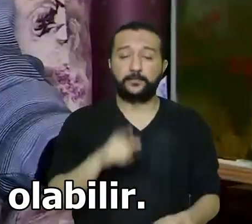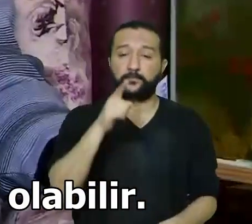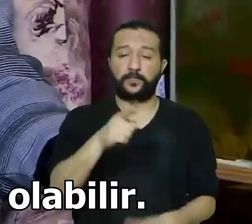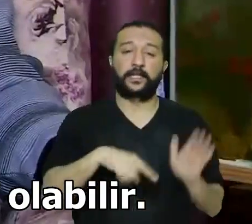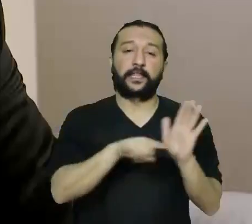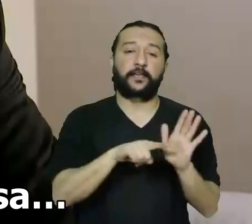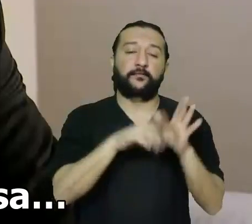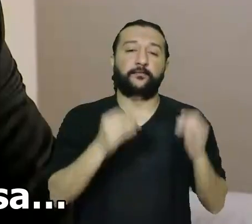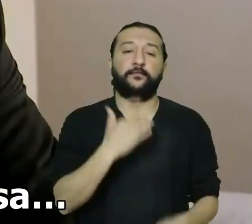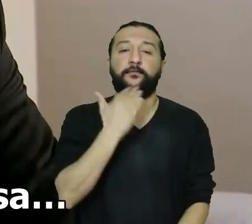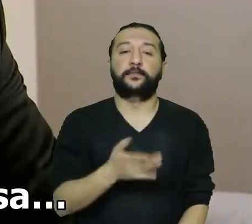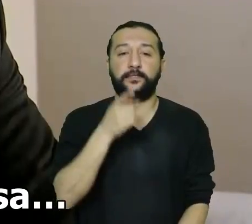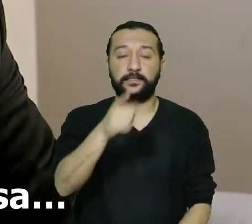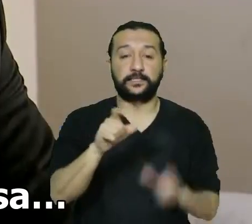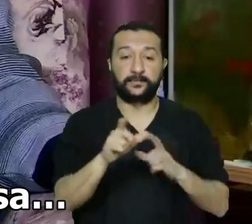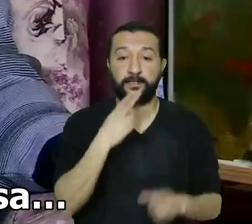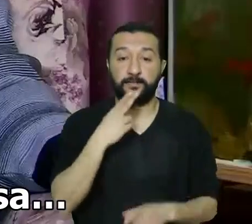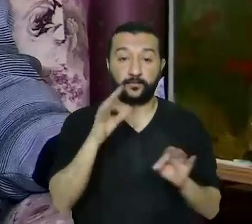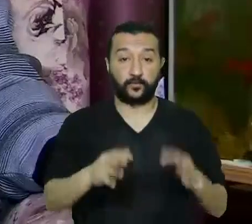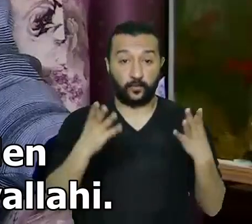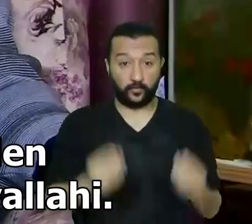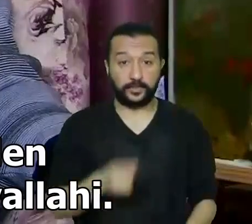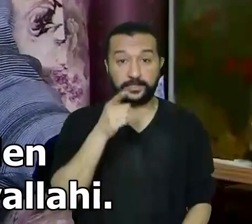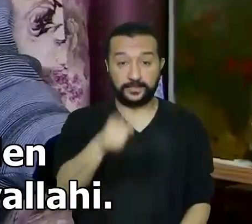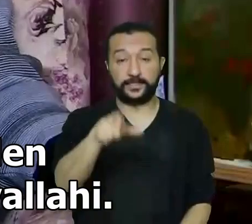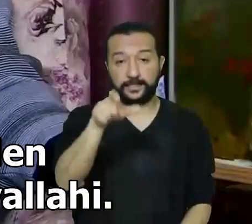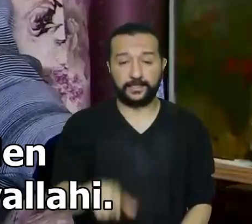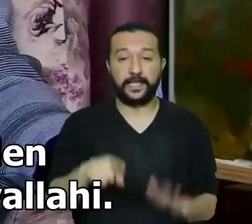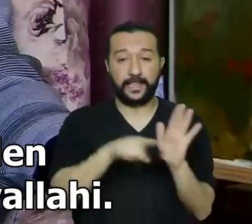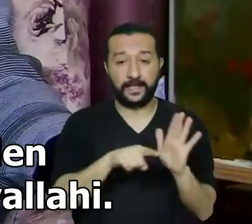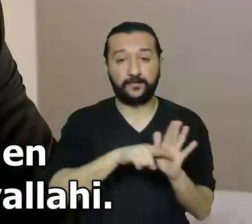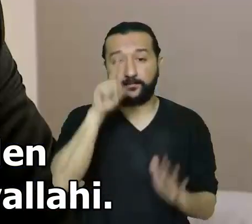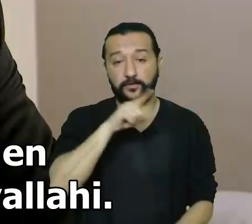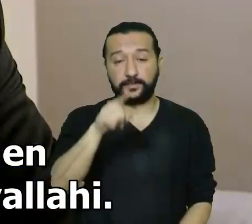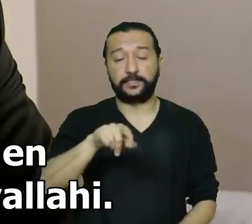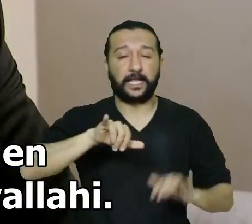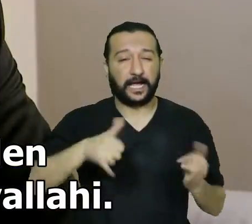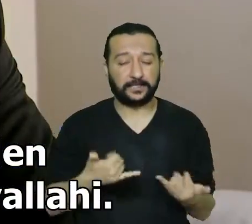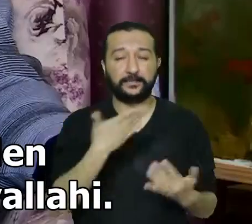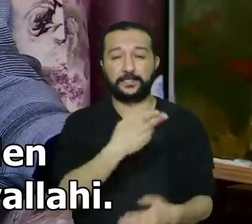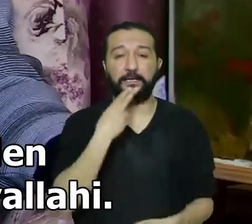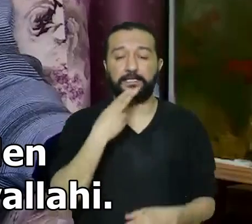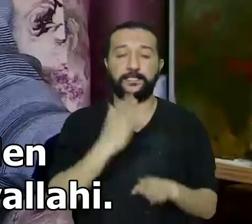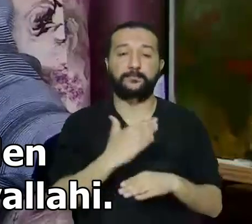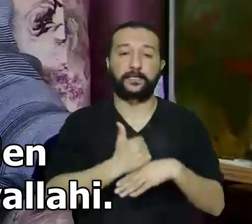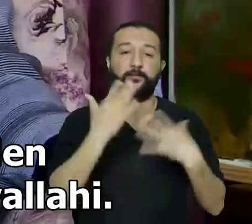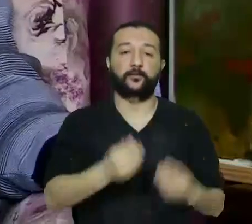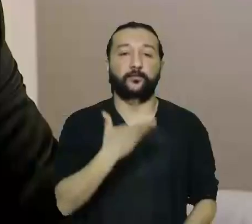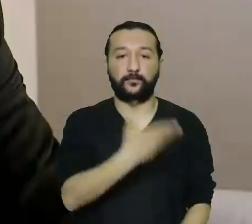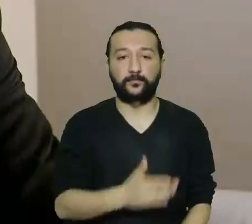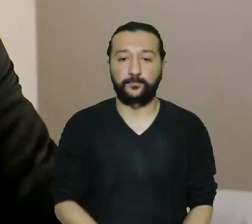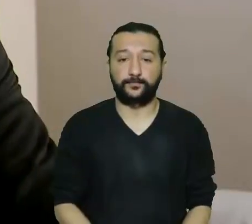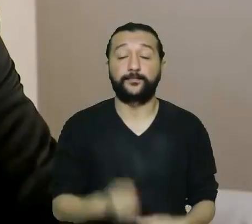kadar negatif olabilir. Yani Serpil Hanım şurada olsa senin negatifliğin yüzünden çatır çatır kadıncağız çatlardı